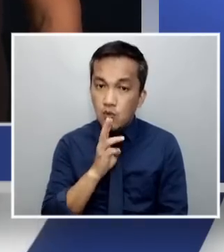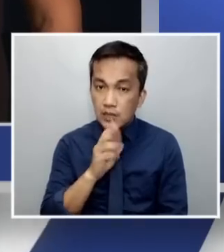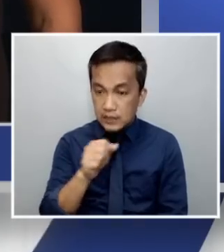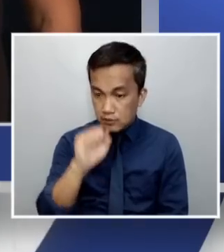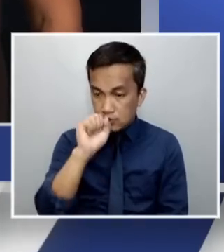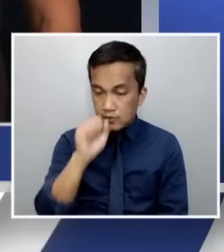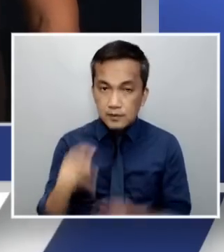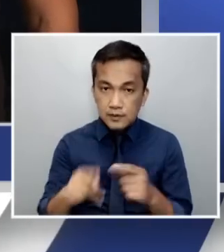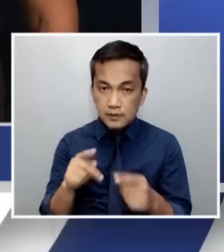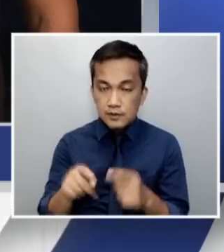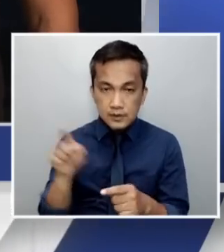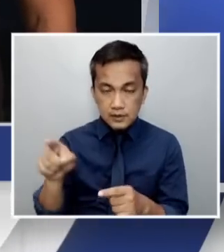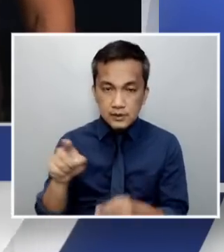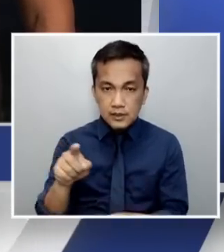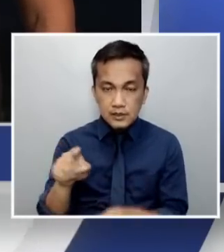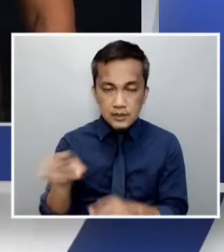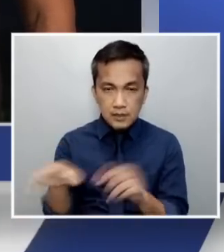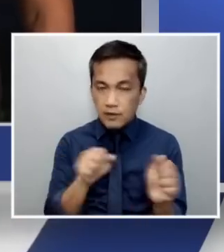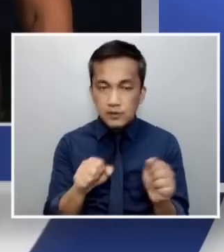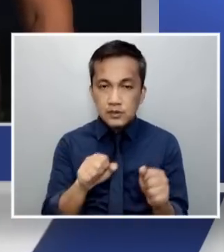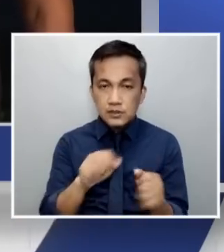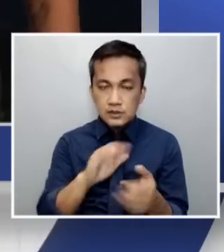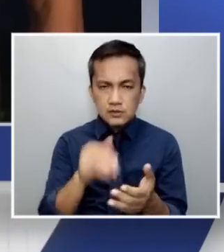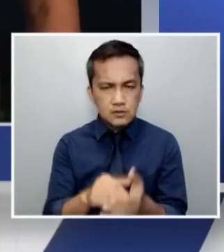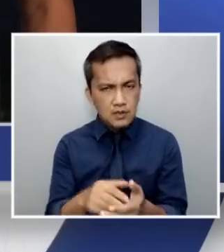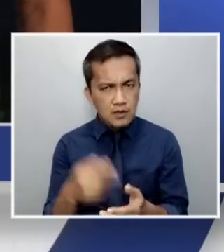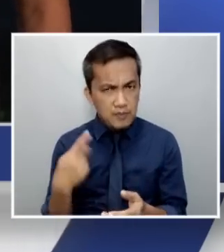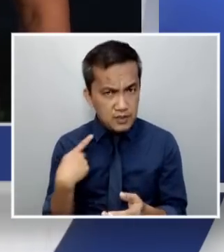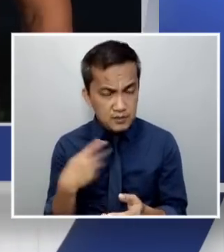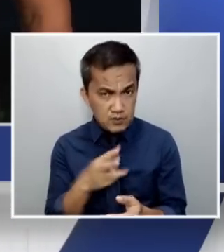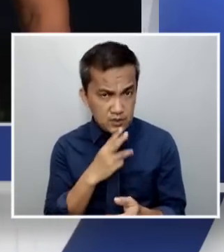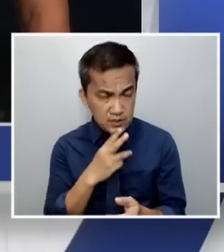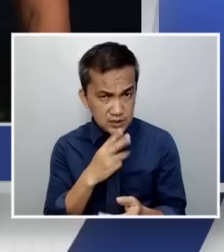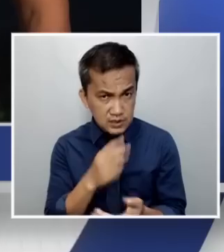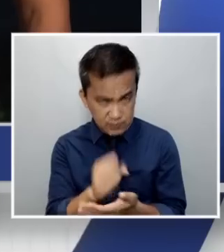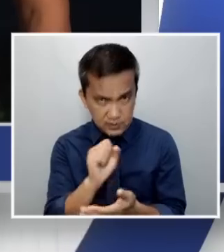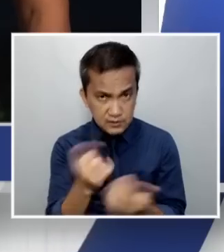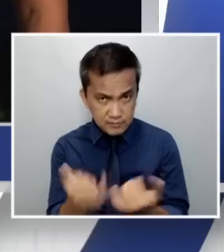sa evacuation center. Meron na bang tubig na inumin dyan?